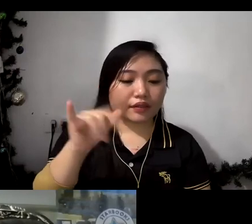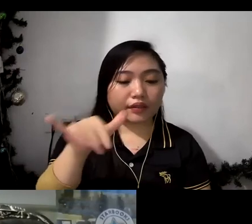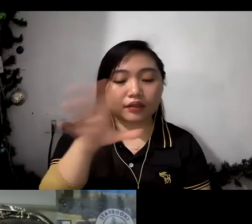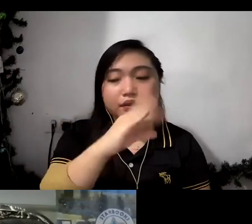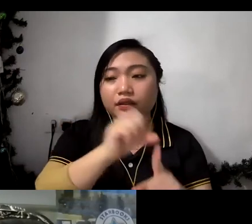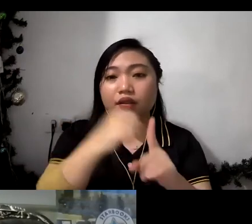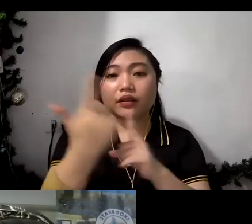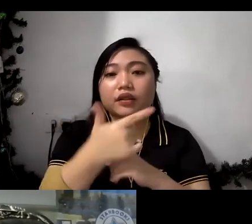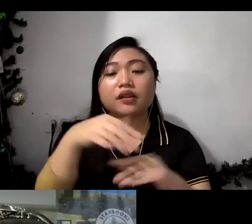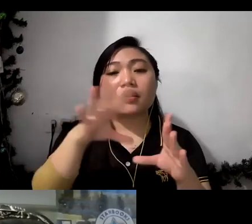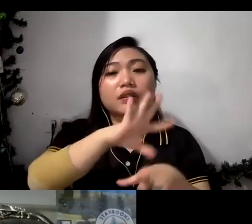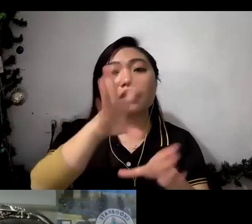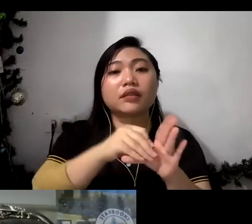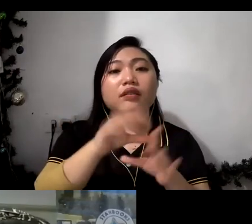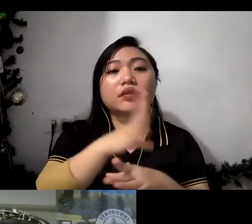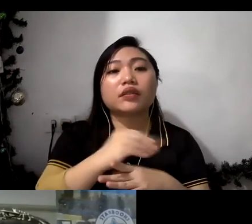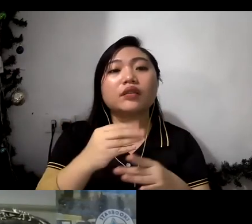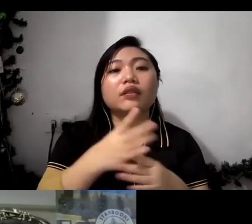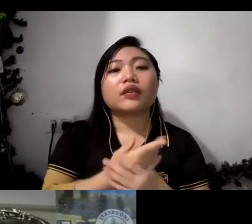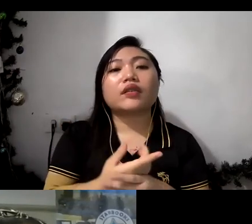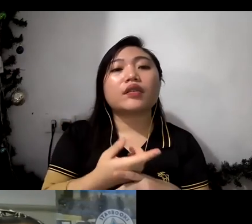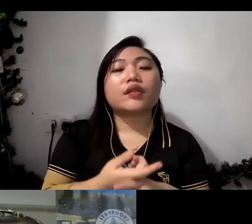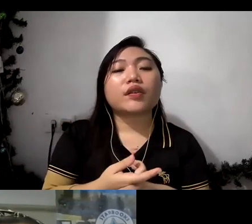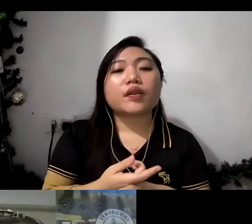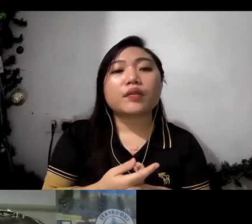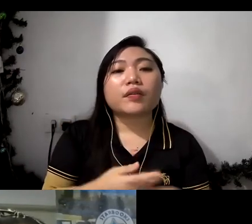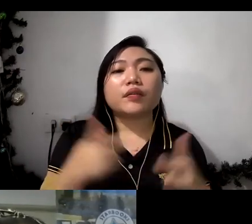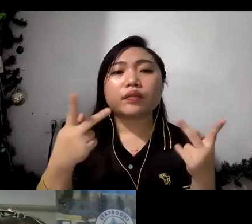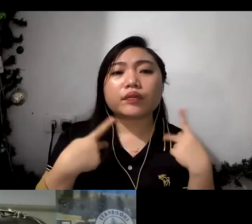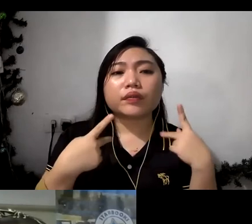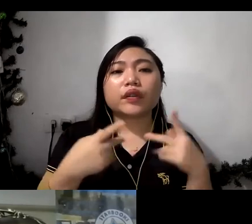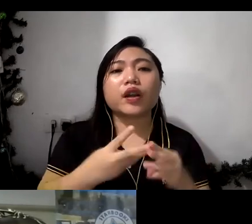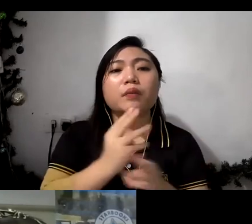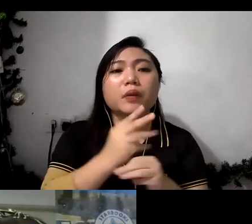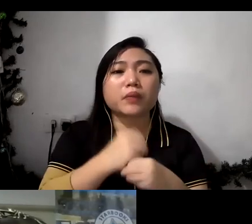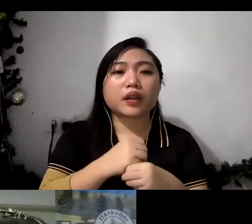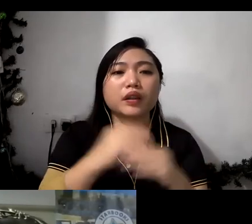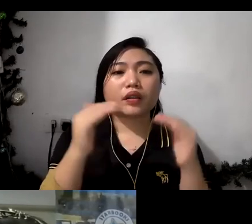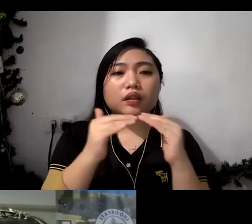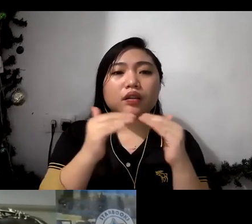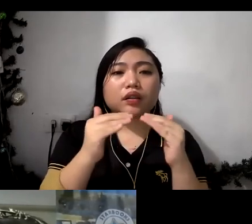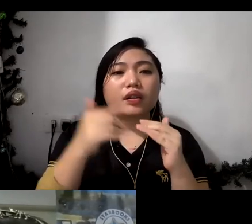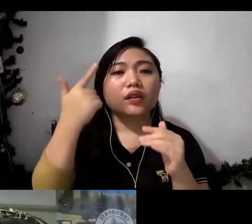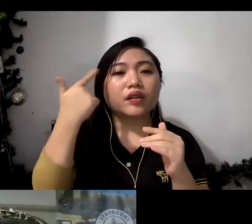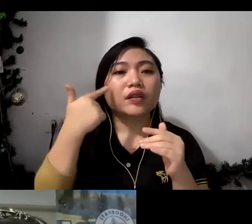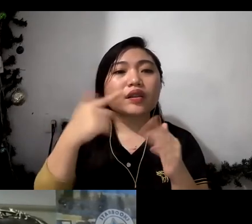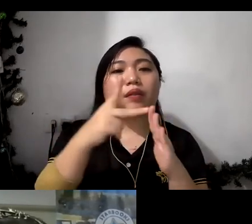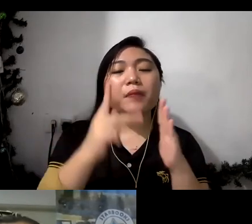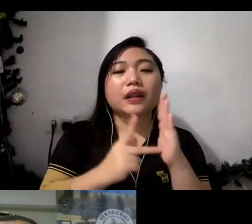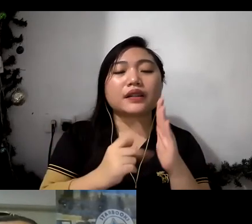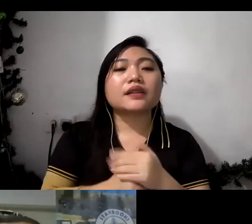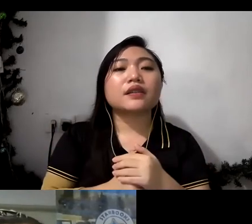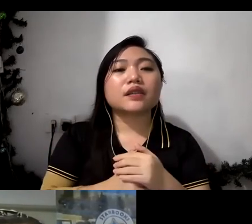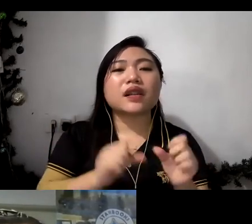four pillars of human resource development. Dapat po maggawa kayo ng mga gender equality, social inclusion policies. So, it's